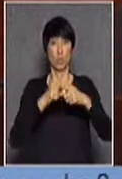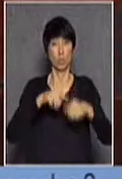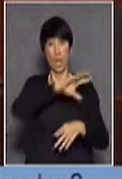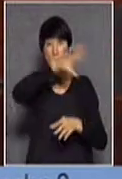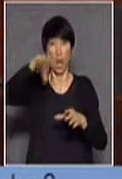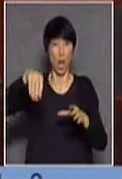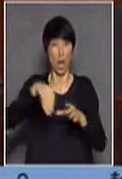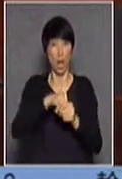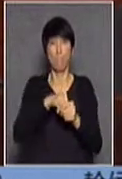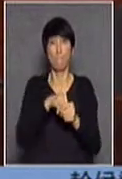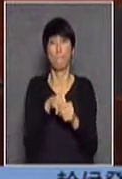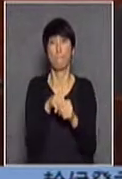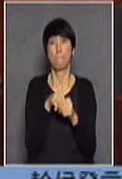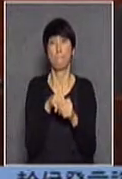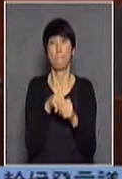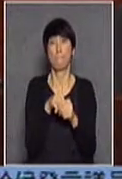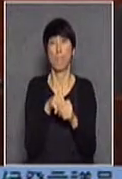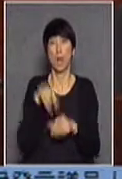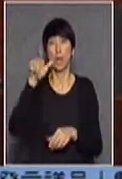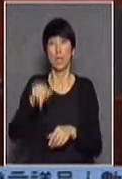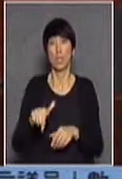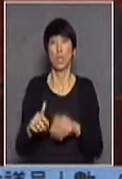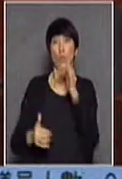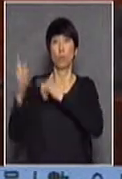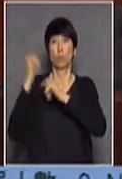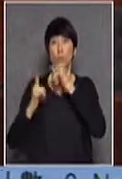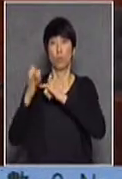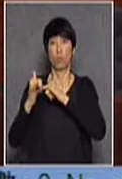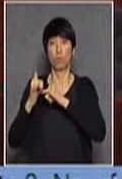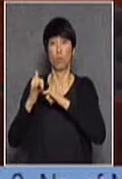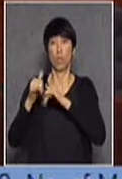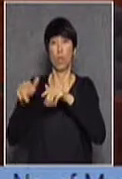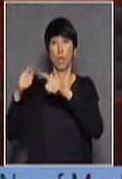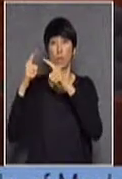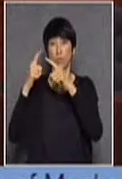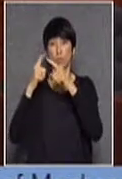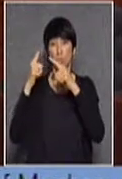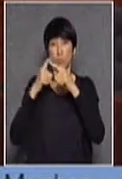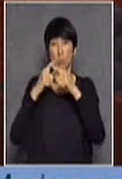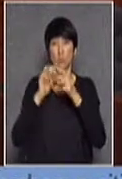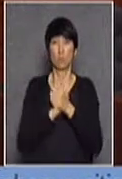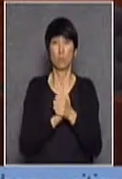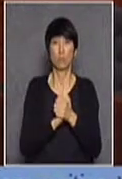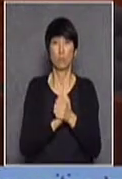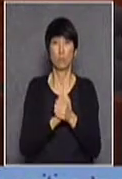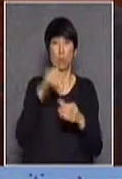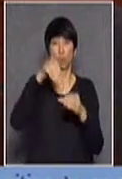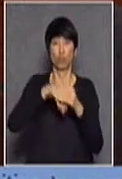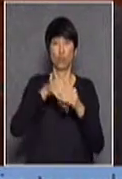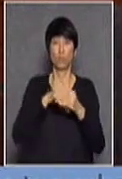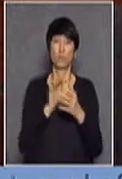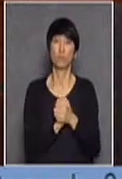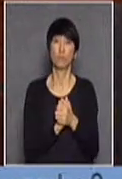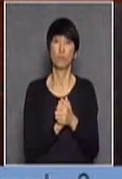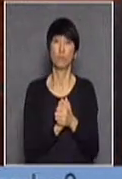嘅原居民嘅鄉村選舉範圍之內正式成為百幾個原居民村嘅其中之